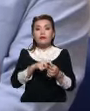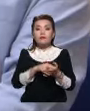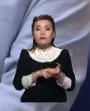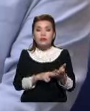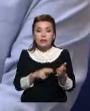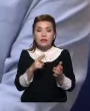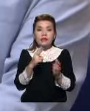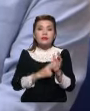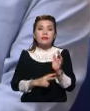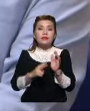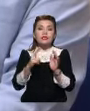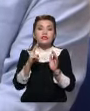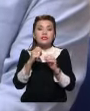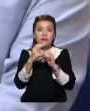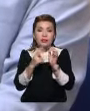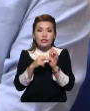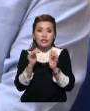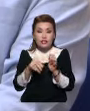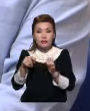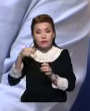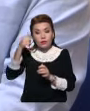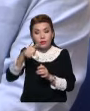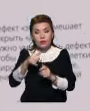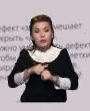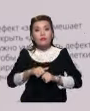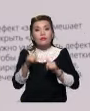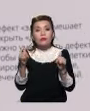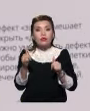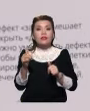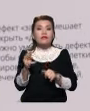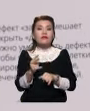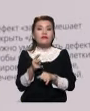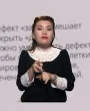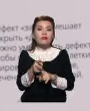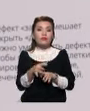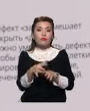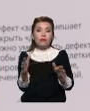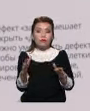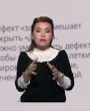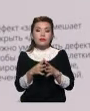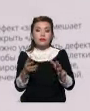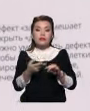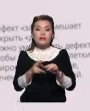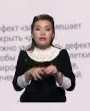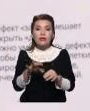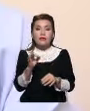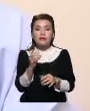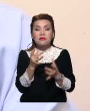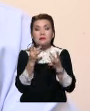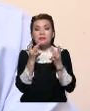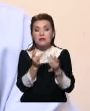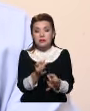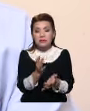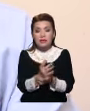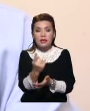состояло 17 тысяч диабетиков, то в этом году их количество увеличилось еще на 2 тысячи. Больше стало и инсулинозависимых. Только в